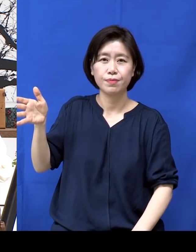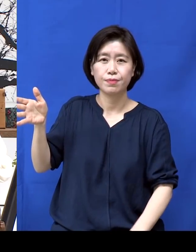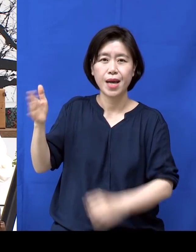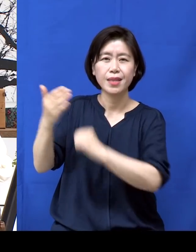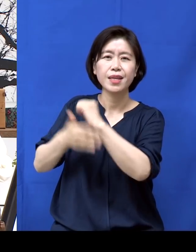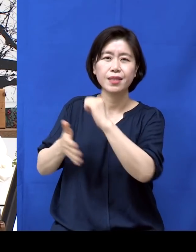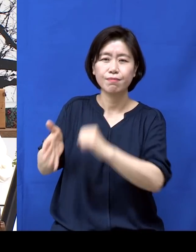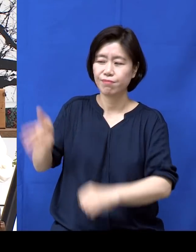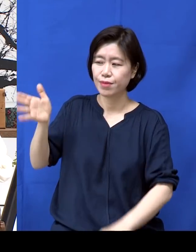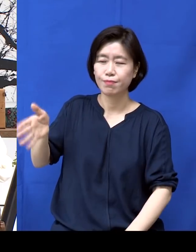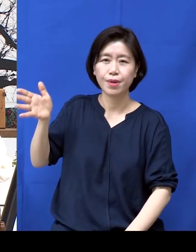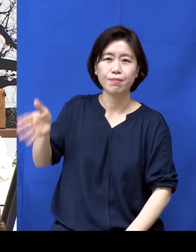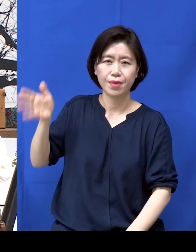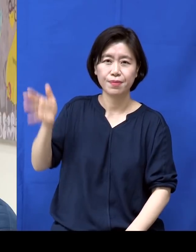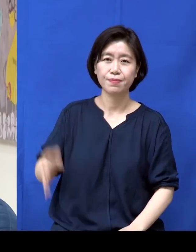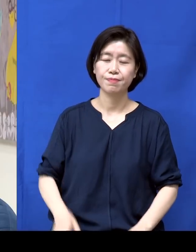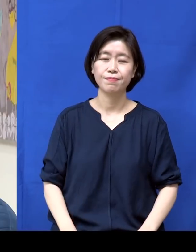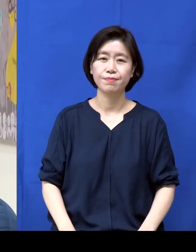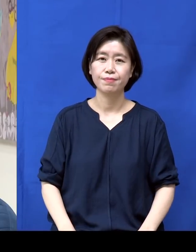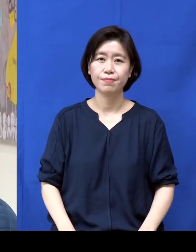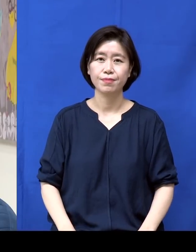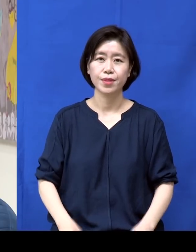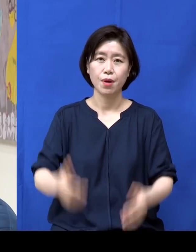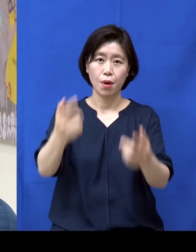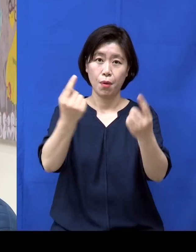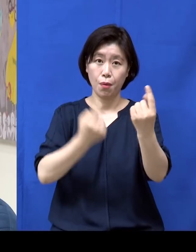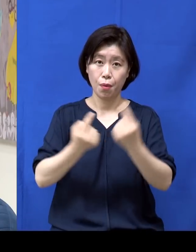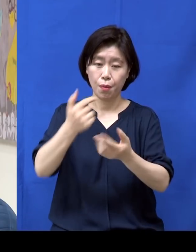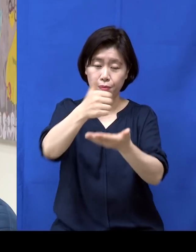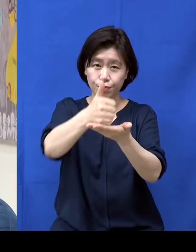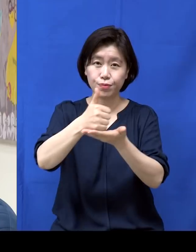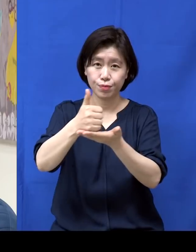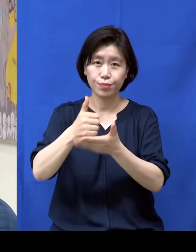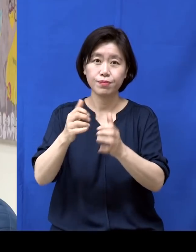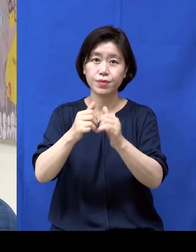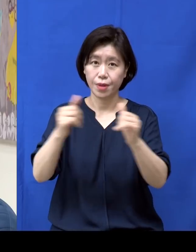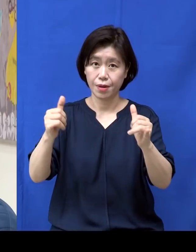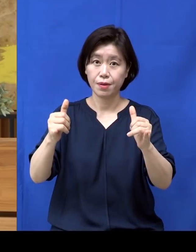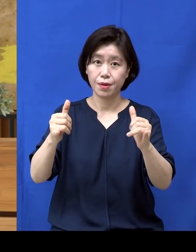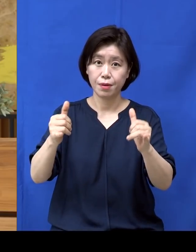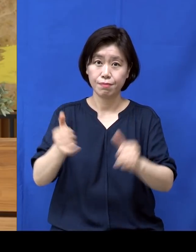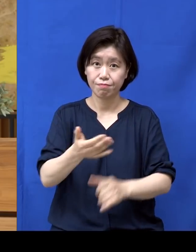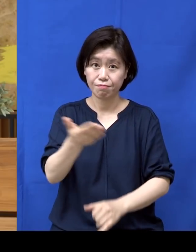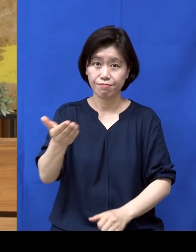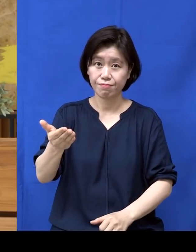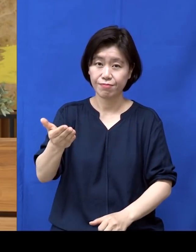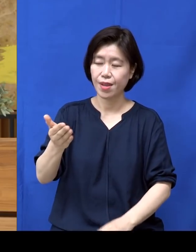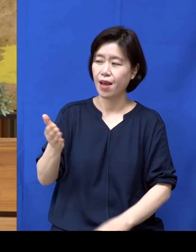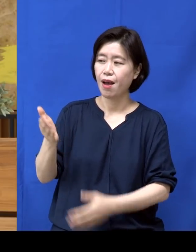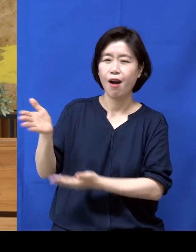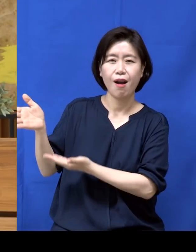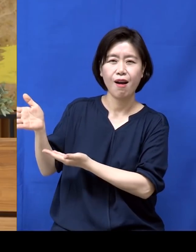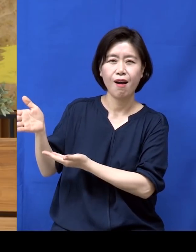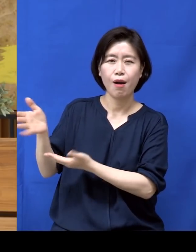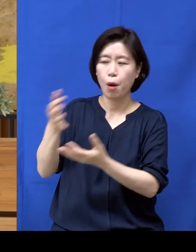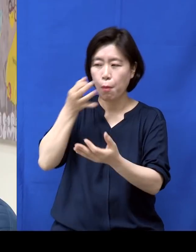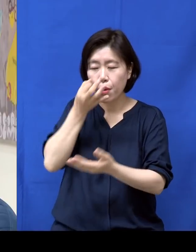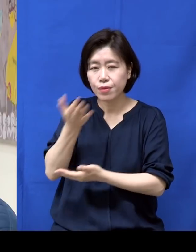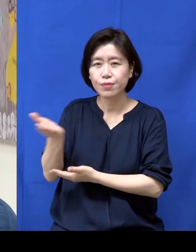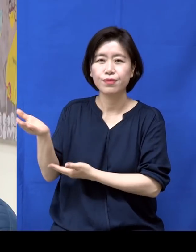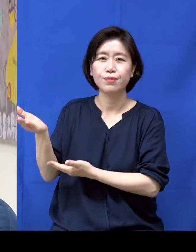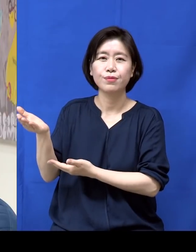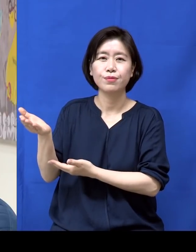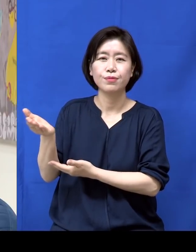사진들을. 그래서 오시는 조문객들한테 틈날 때마다 할머니하고 있었던 추억도 설명해드리고